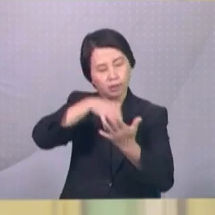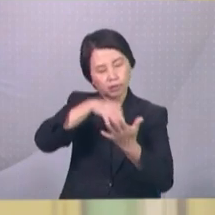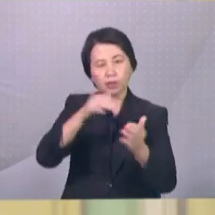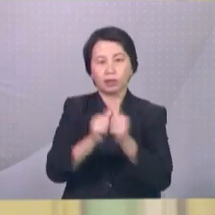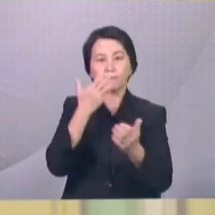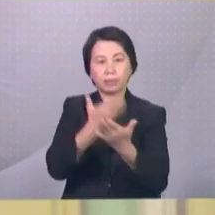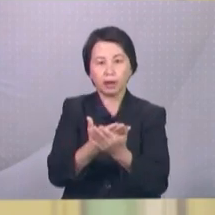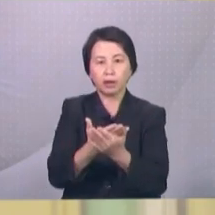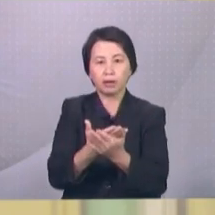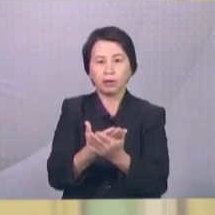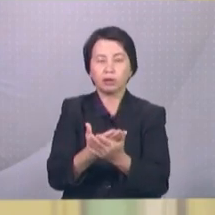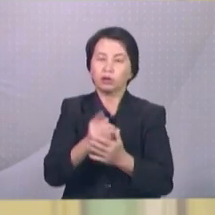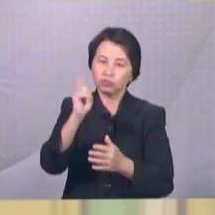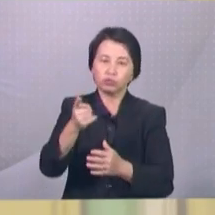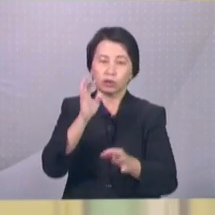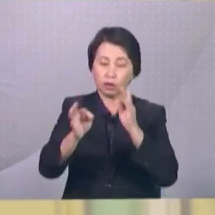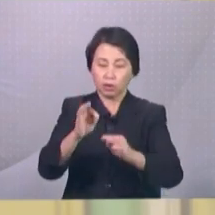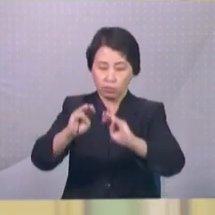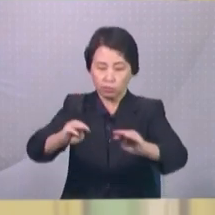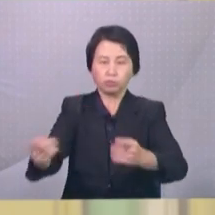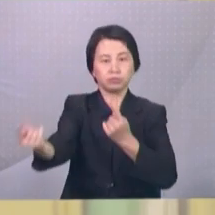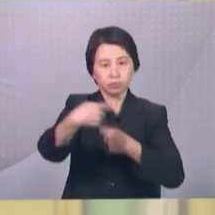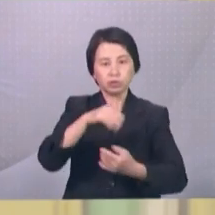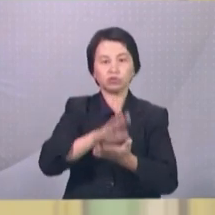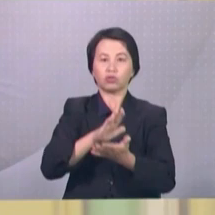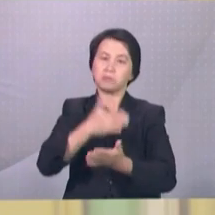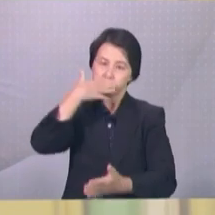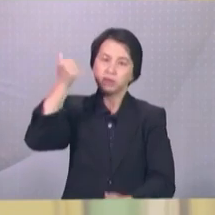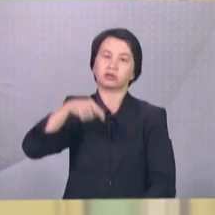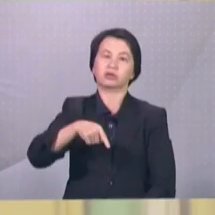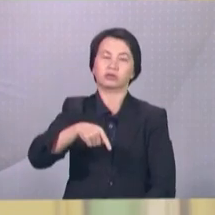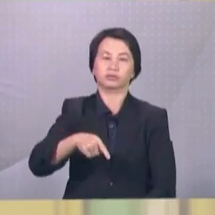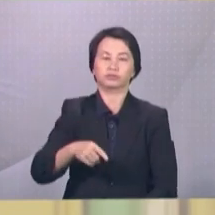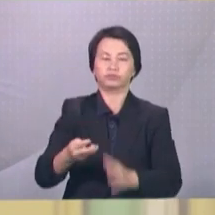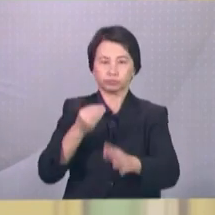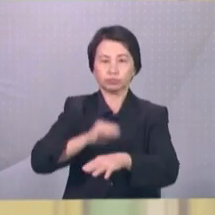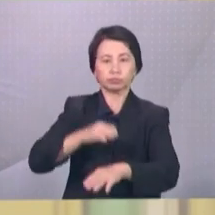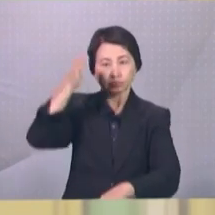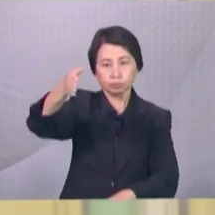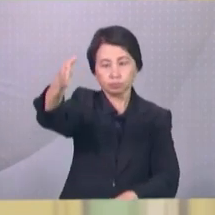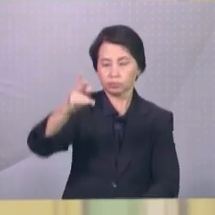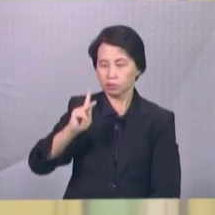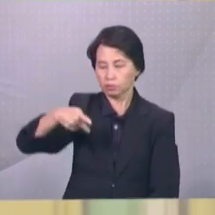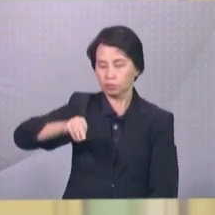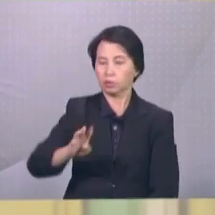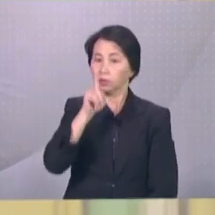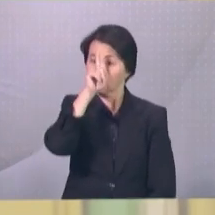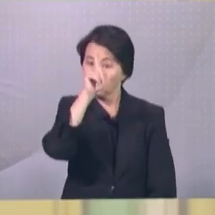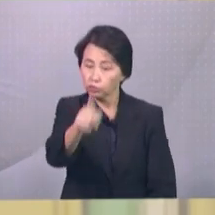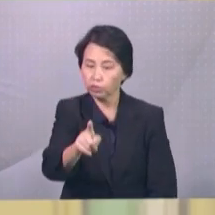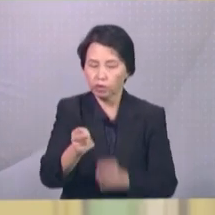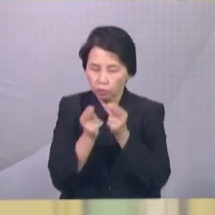Cuma tidaklah seperti mana jika anak-anak ini ke sekolah. Dari masa ke semasa, kami di Kementerian akan terus pastikan